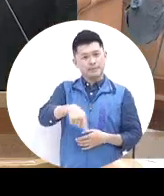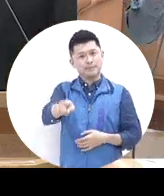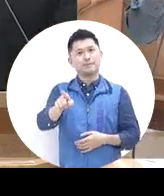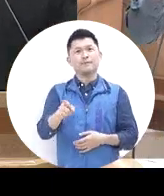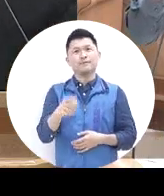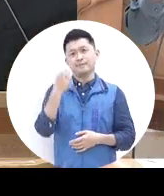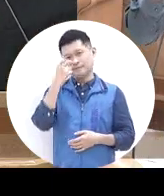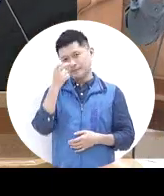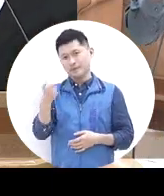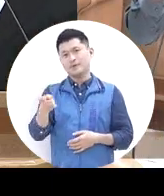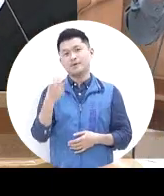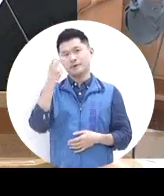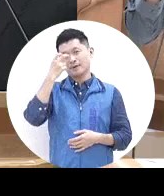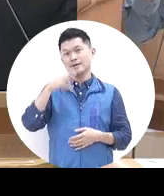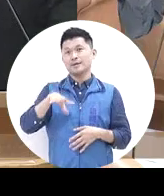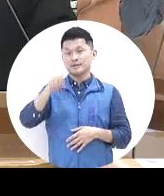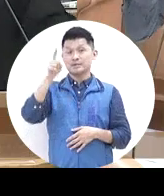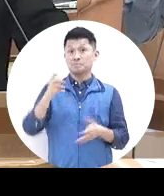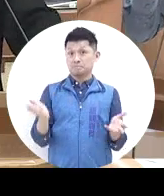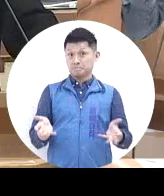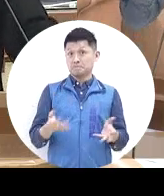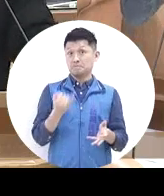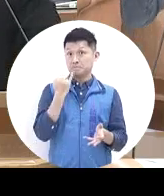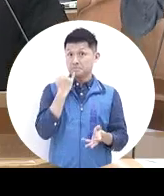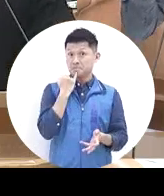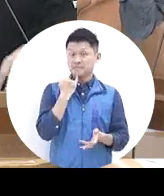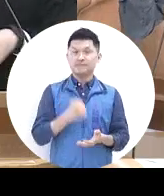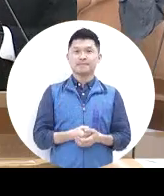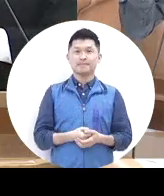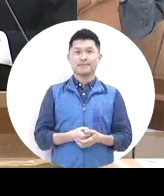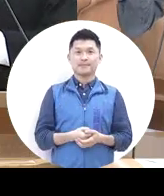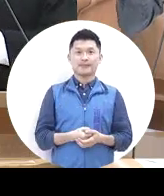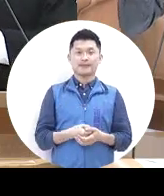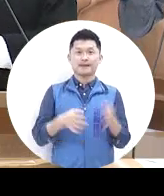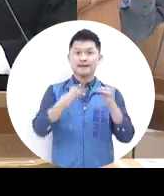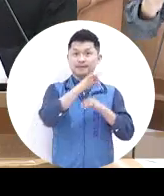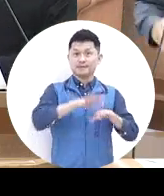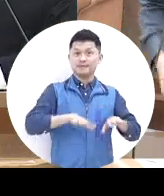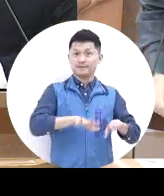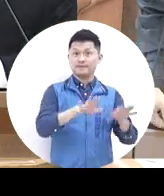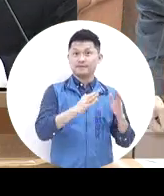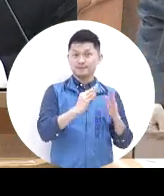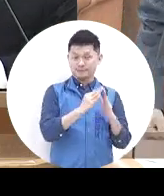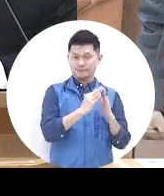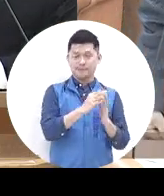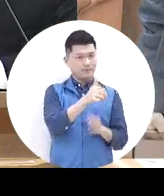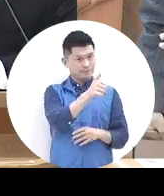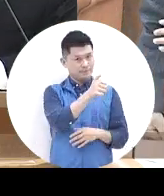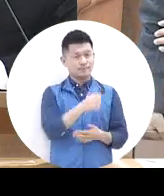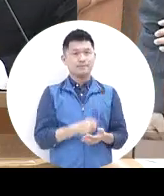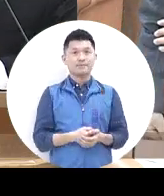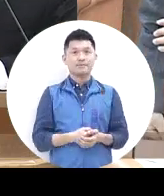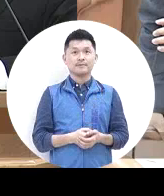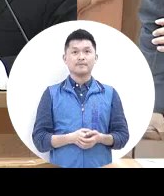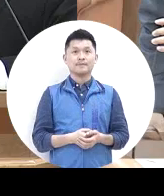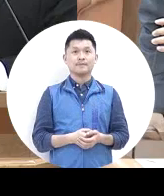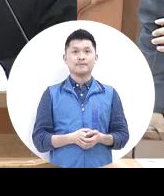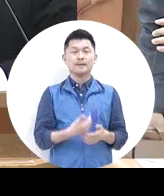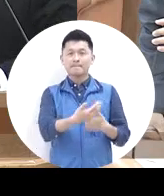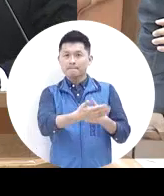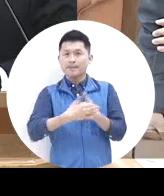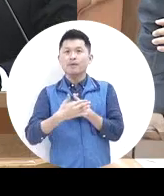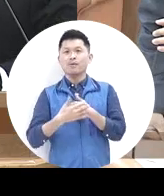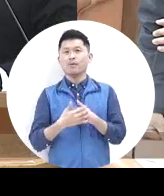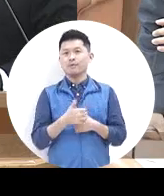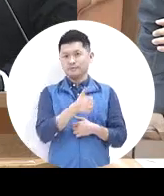上班嘛，对， 一当去啊嘛，这一当去啊，阿妈还感谢金发局， 对对， 嘿，还感谢金发局搞我们倒沙缸